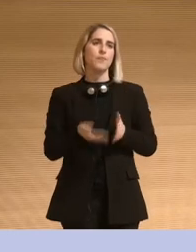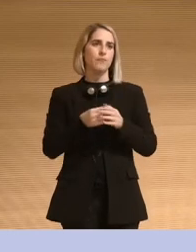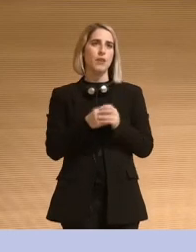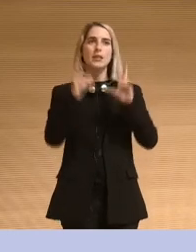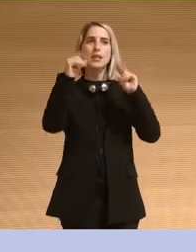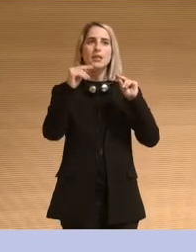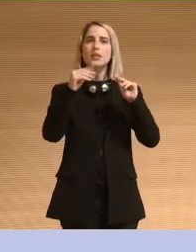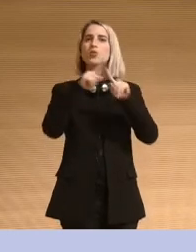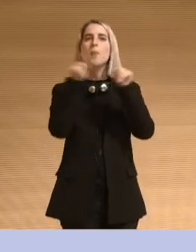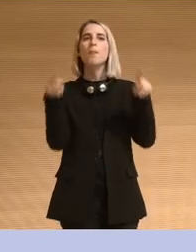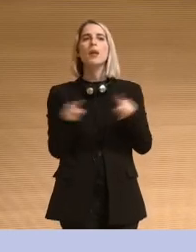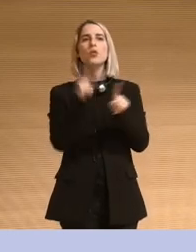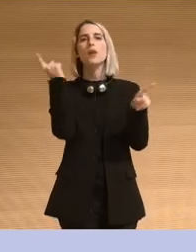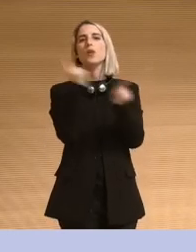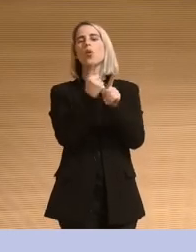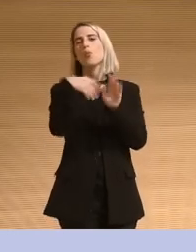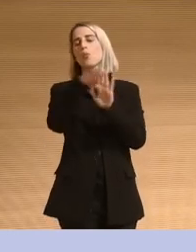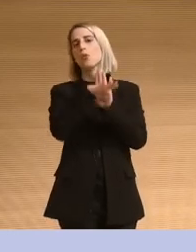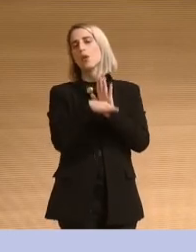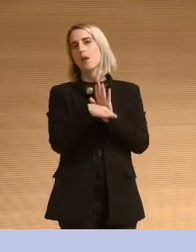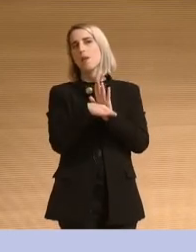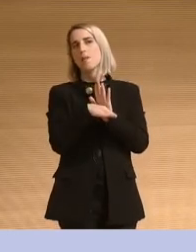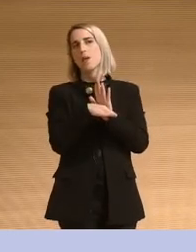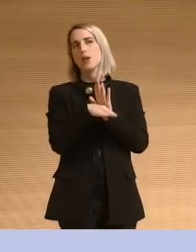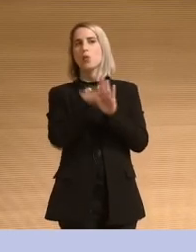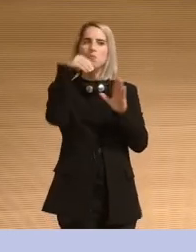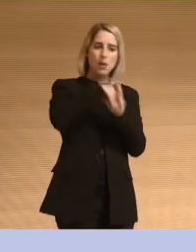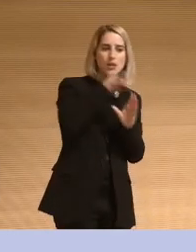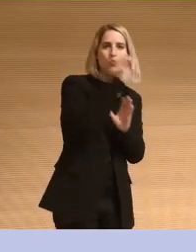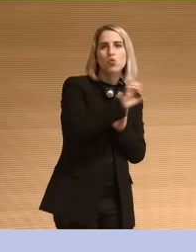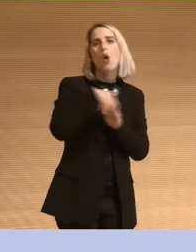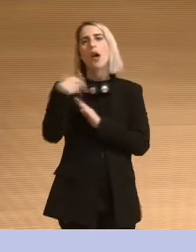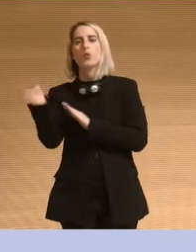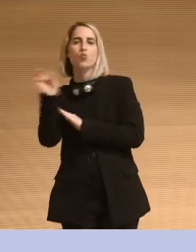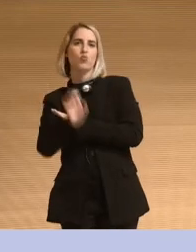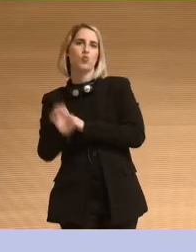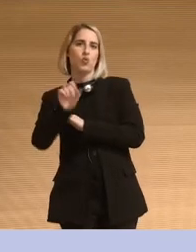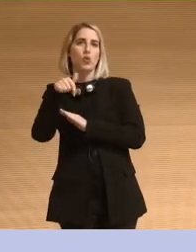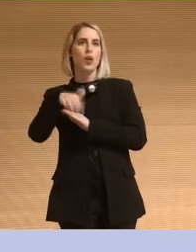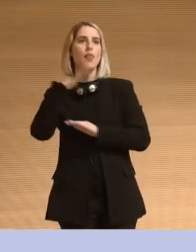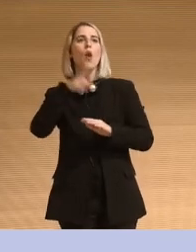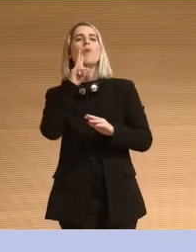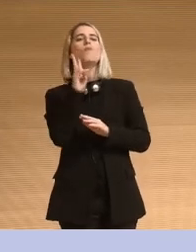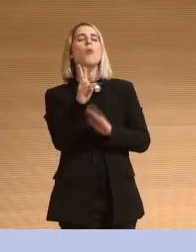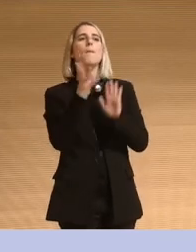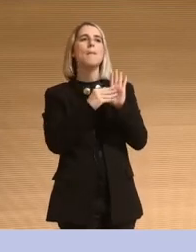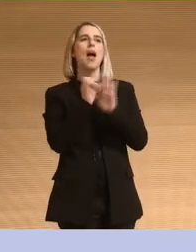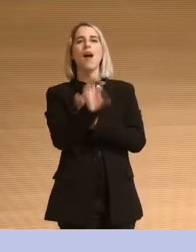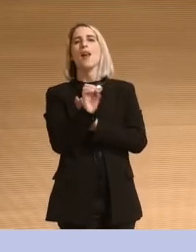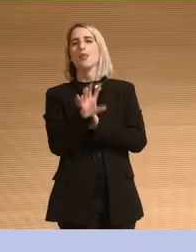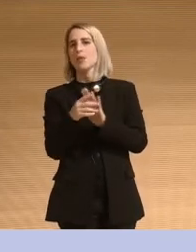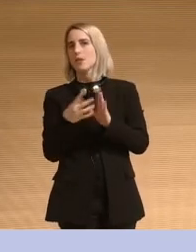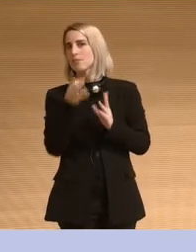ειδικών προγραμμάτων και εντός και εκτός μουσείου. Και τώρα θα αναφερθώ σε δύο παραδείγματα με τα οποία είχαμε